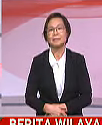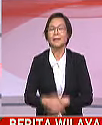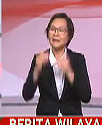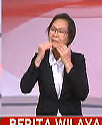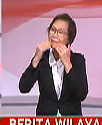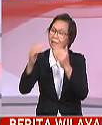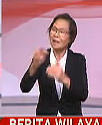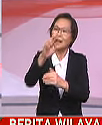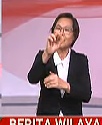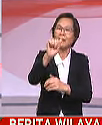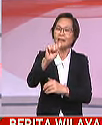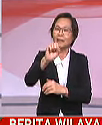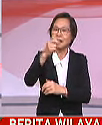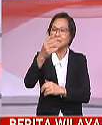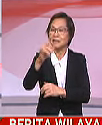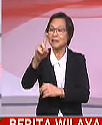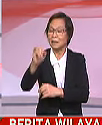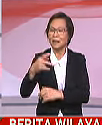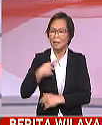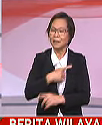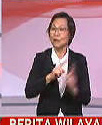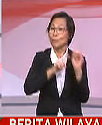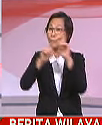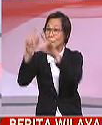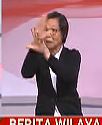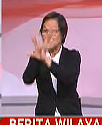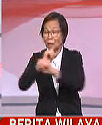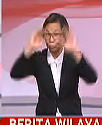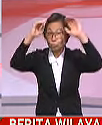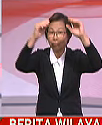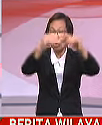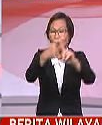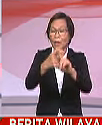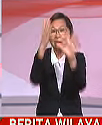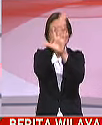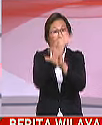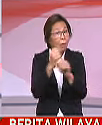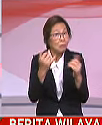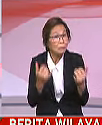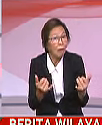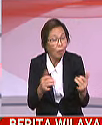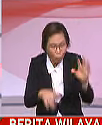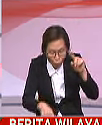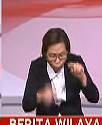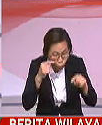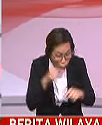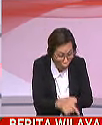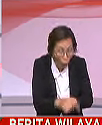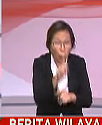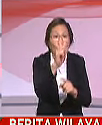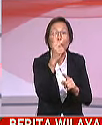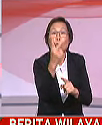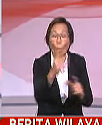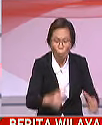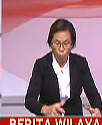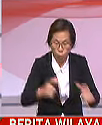Ya, terima kasih, Rashidi. Seterusnya, kita ke Sarawak. Antara tumpuan utama dari Bumi Kenyalang petang ini, penemuan dua lagi telaga minyak